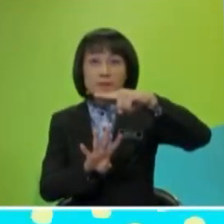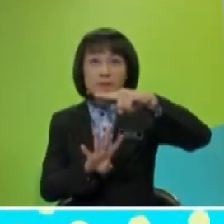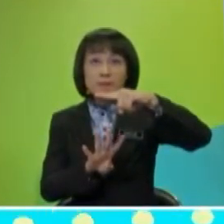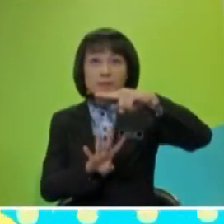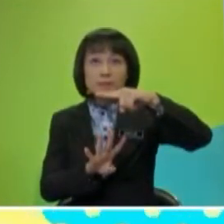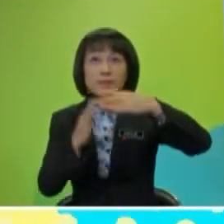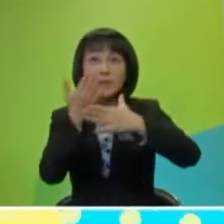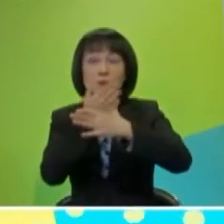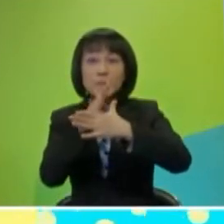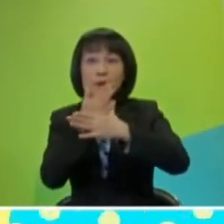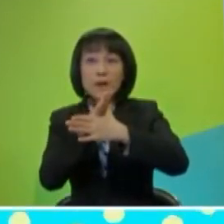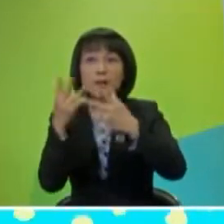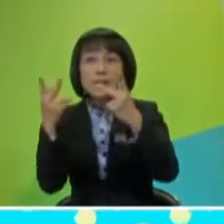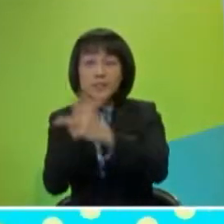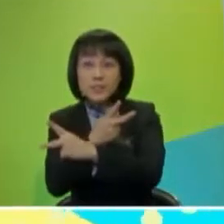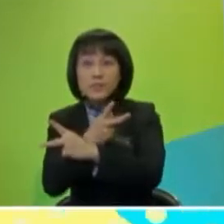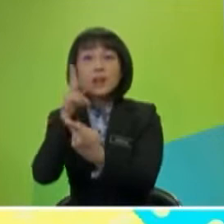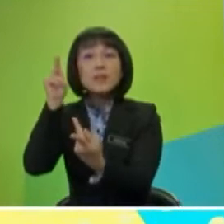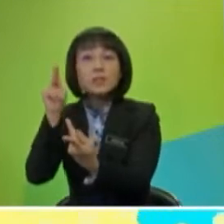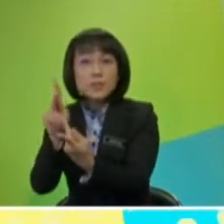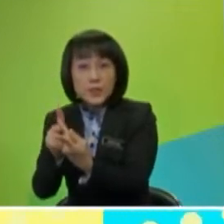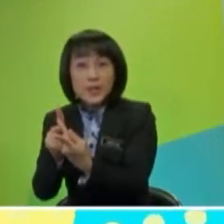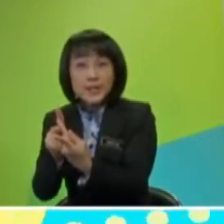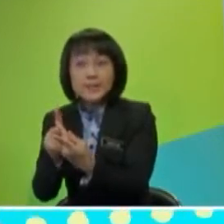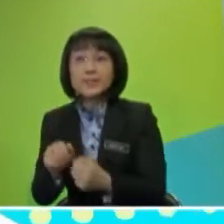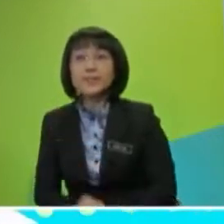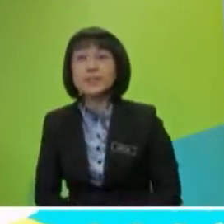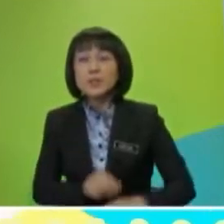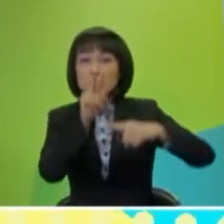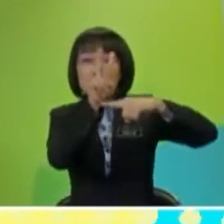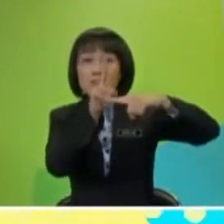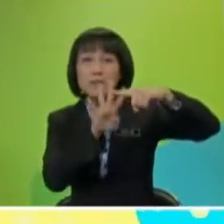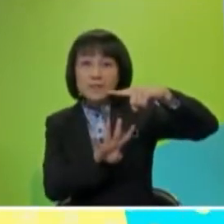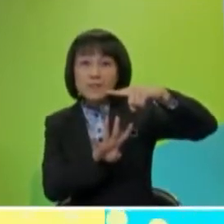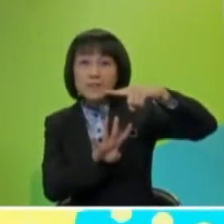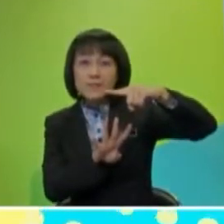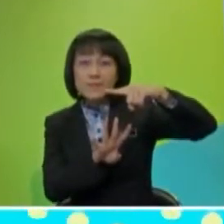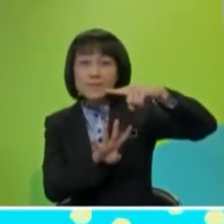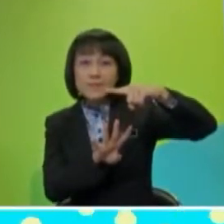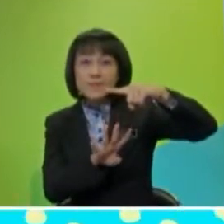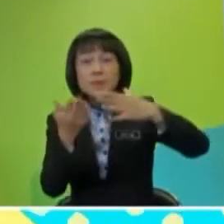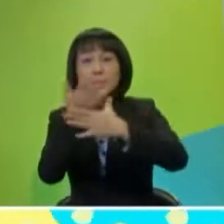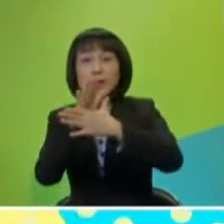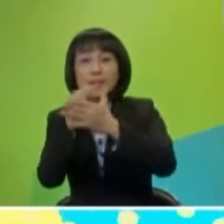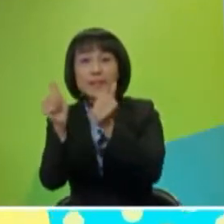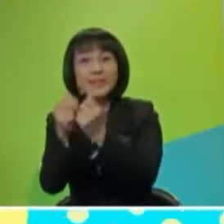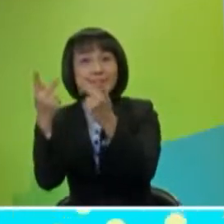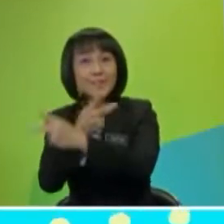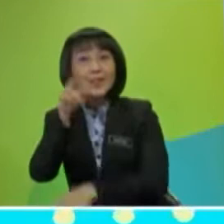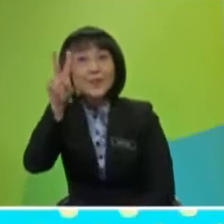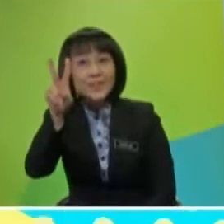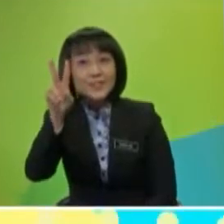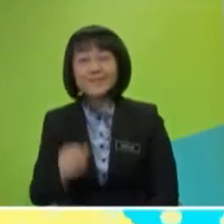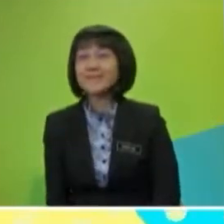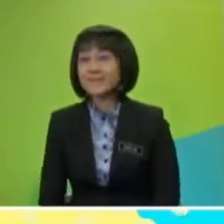Kita bahagikan dengan CV yang sesuai. Seperti untuk soalan 2/4, kita bahagikan dengan CV 2